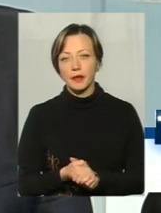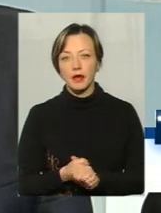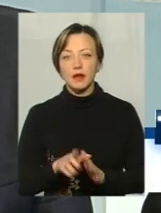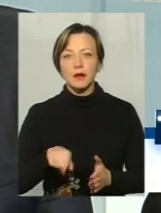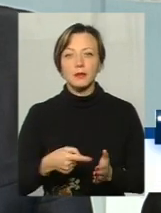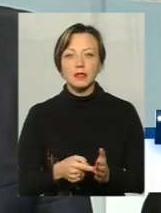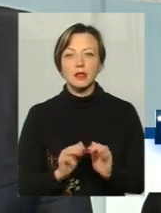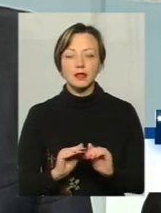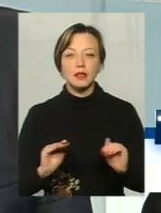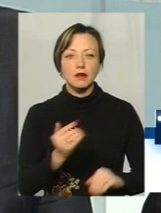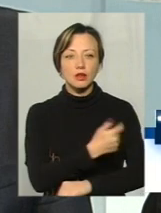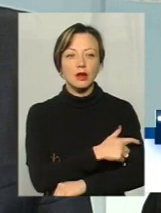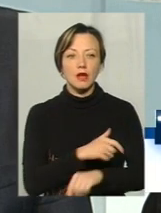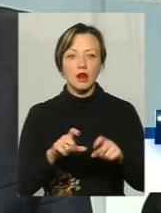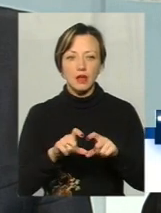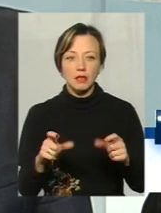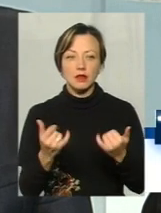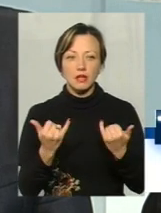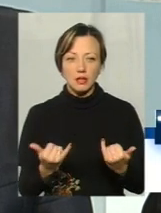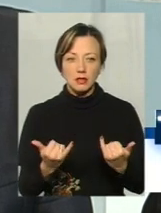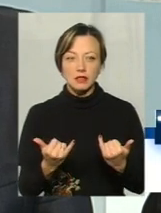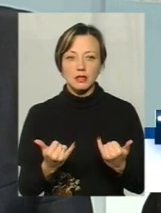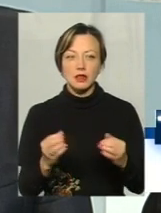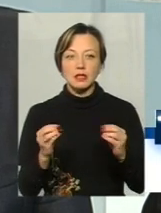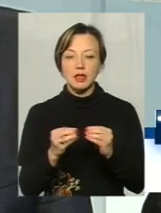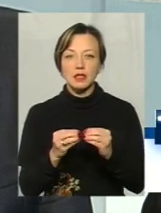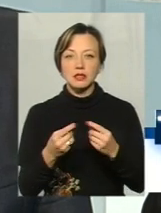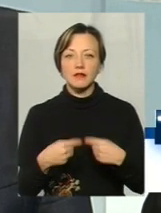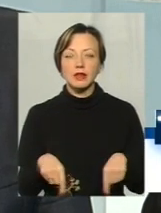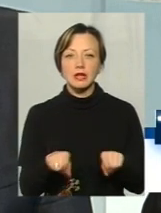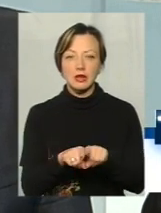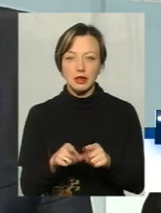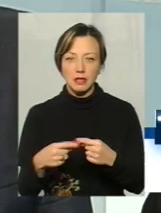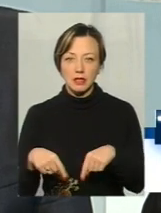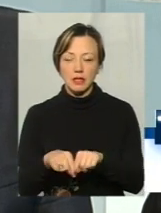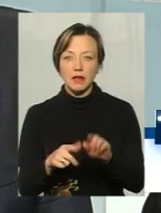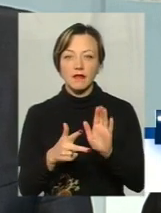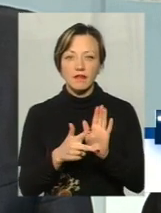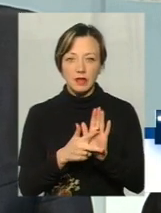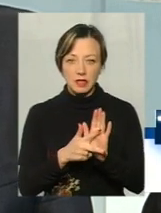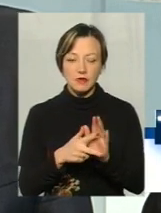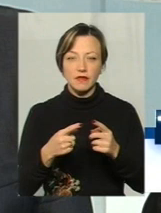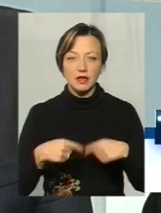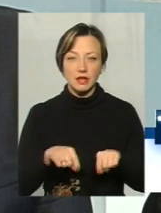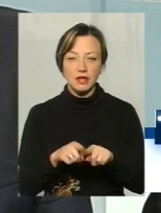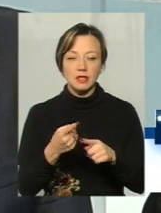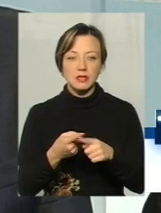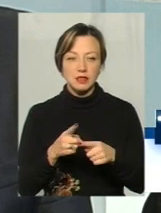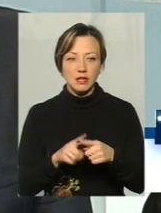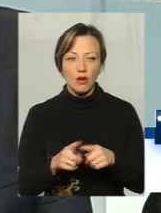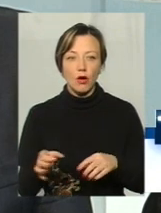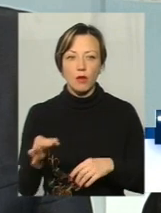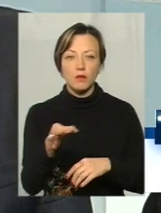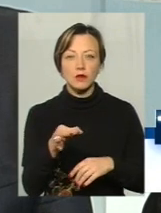Міська дитяча лікарня наразі 10 відділень. І 8 з цих відділень – це відділення